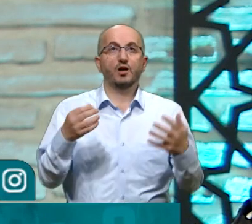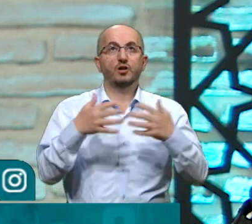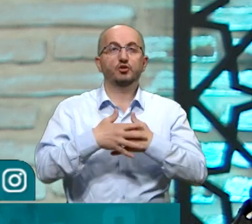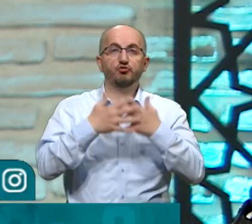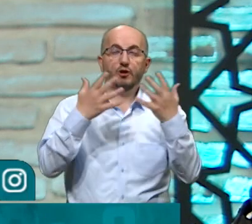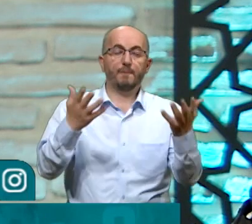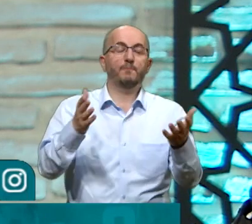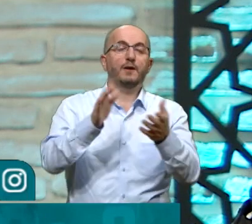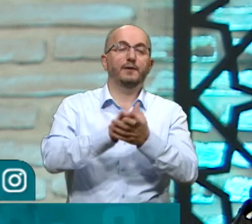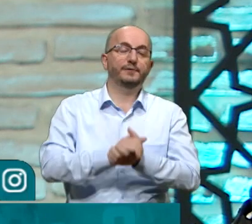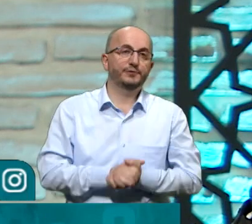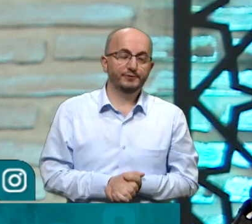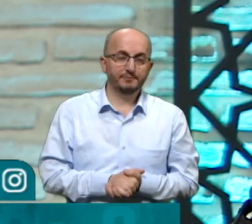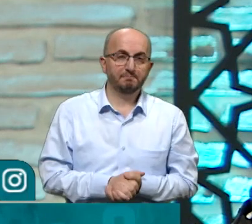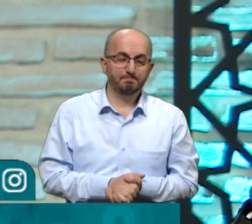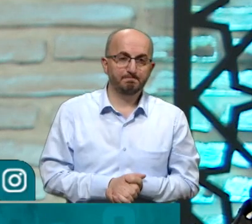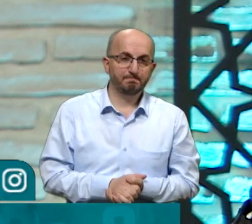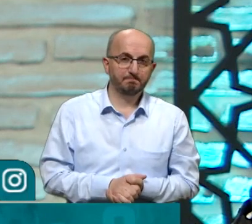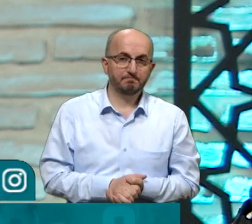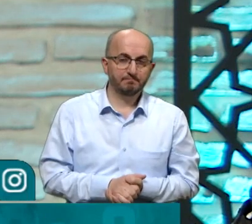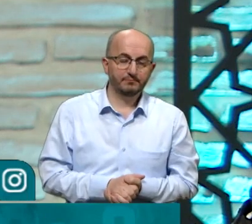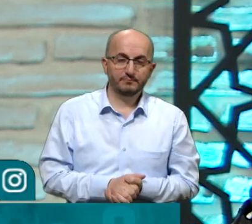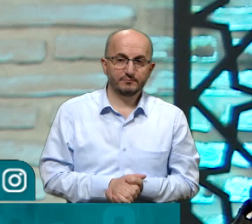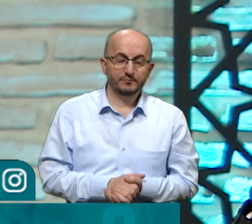efendim Hayırlı akşamlar Efendim buyurun